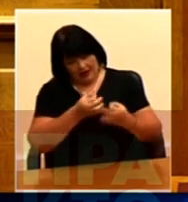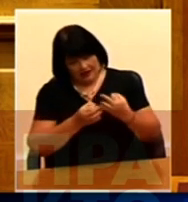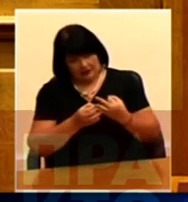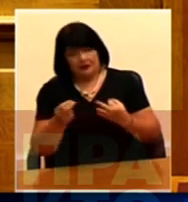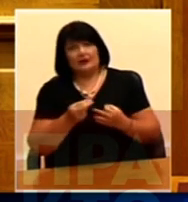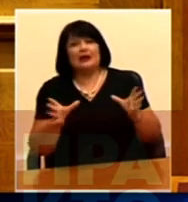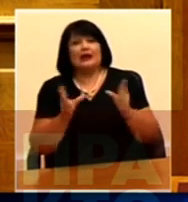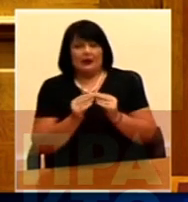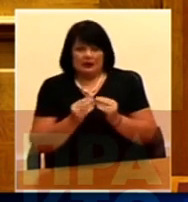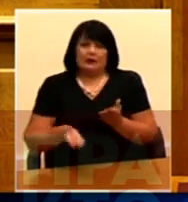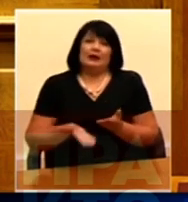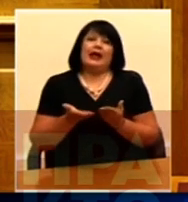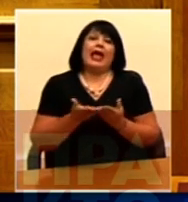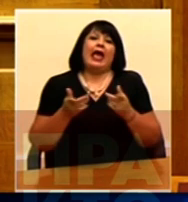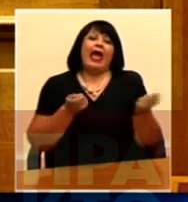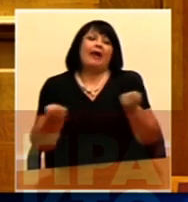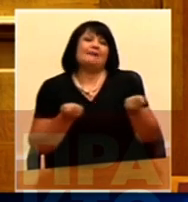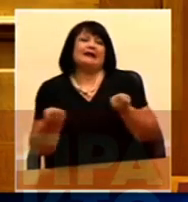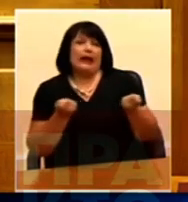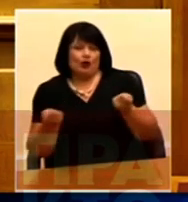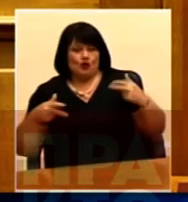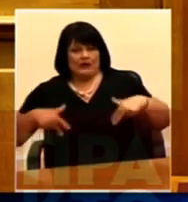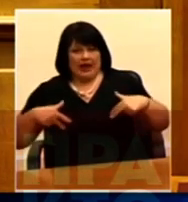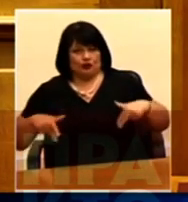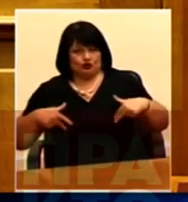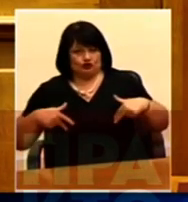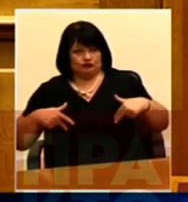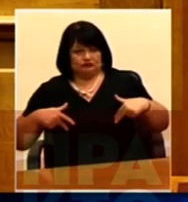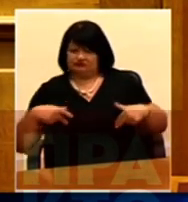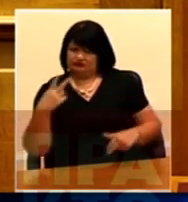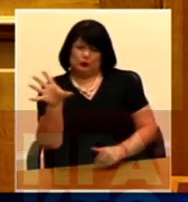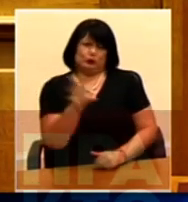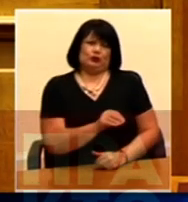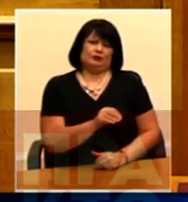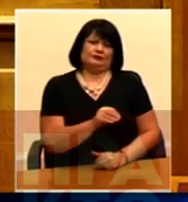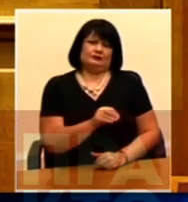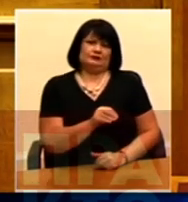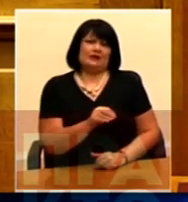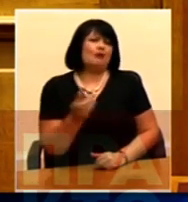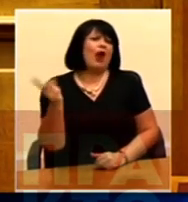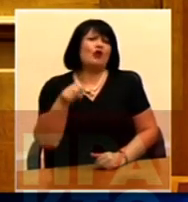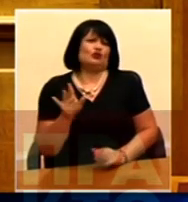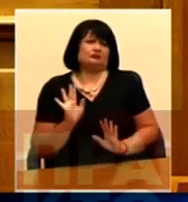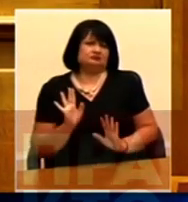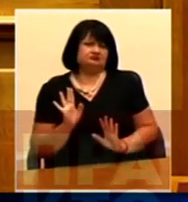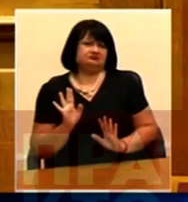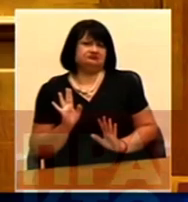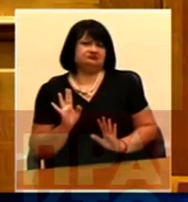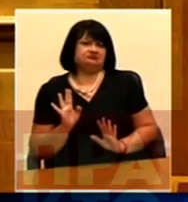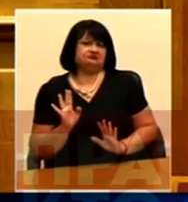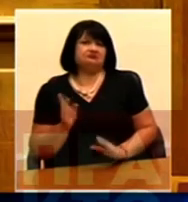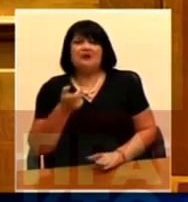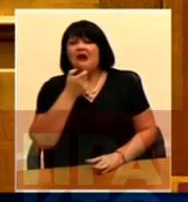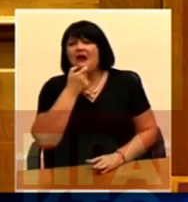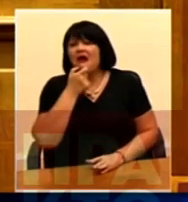το λεγόμενο επιτελικό κράτος. Δεν είναι δική σας φιλοσοφία, την έχετε δανειστεί από αλλού, ίσως από το